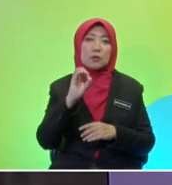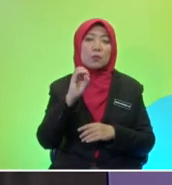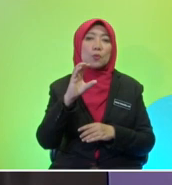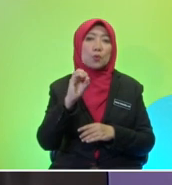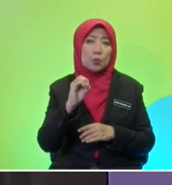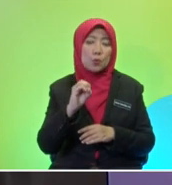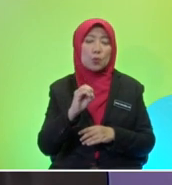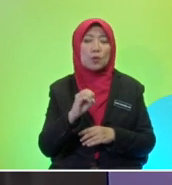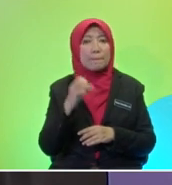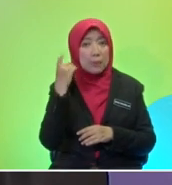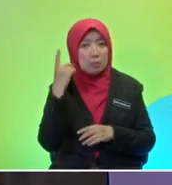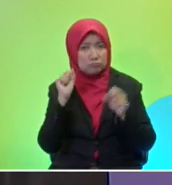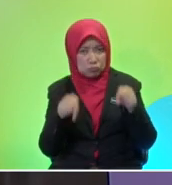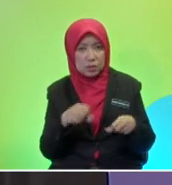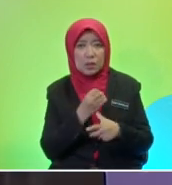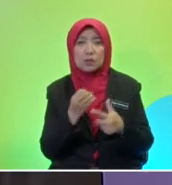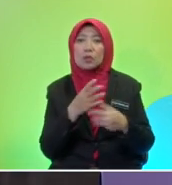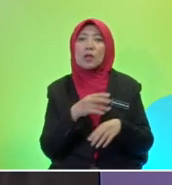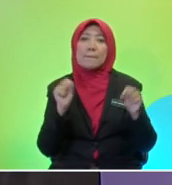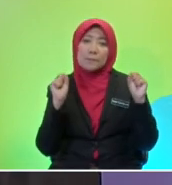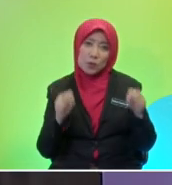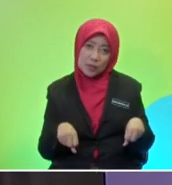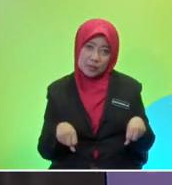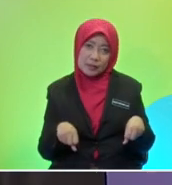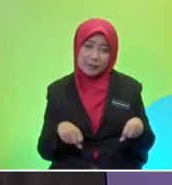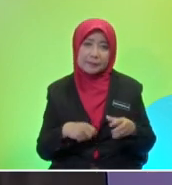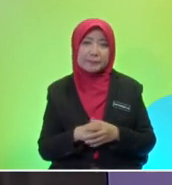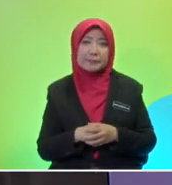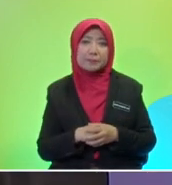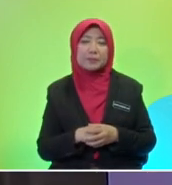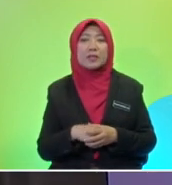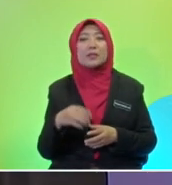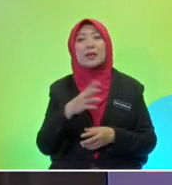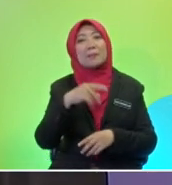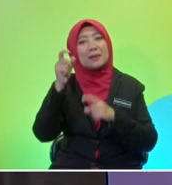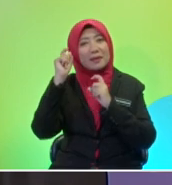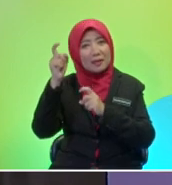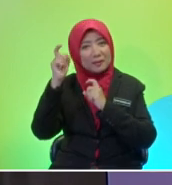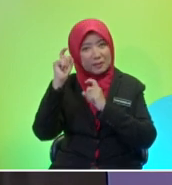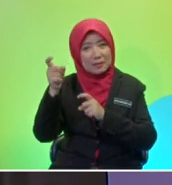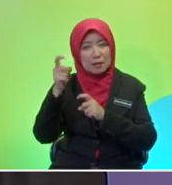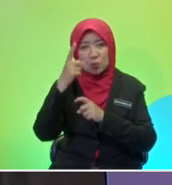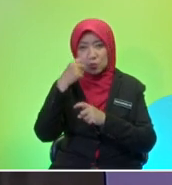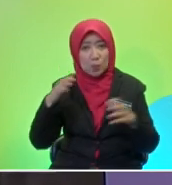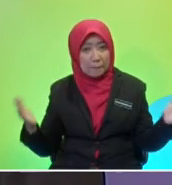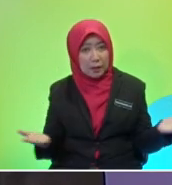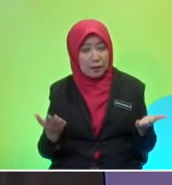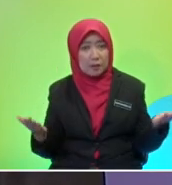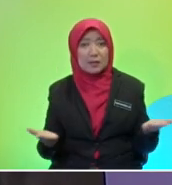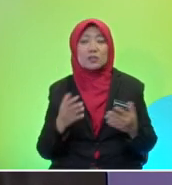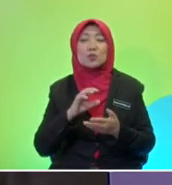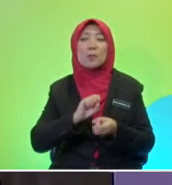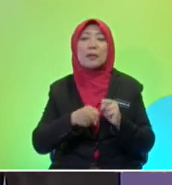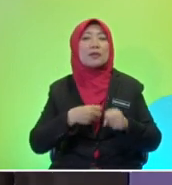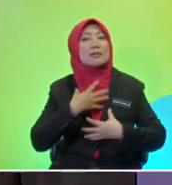tak paham Oke mereka boleh tak boleh jangan catatan itulah pakai penutup kan kita memberikan hadiah pada murid-murid tersebut pakai galakkan terus rono macam-macam